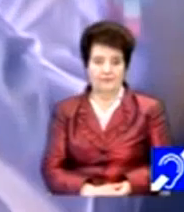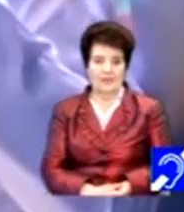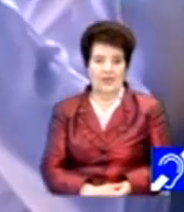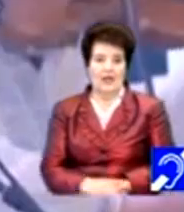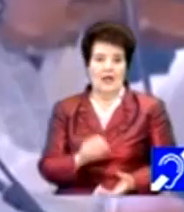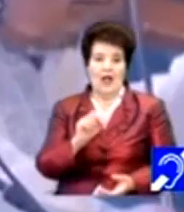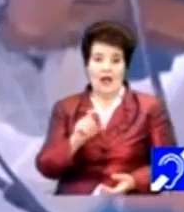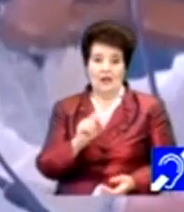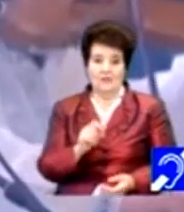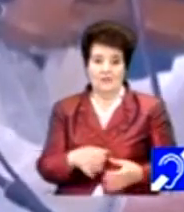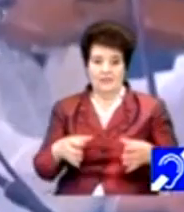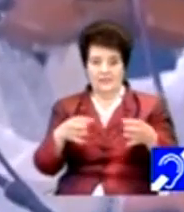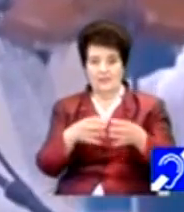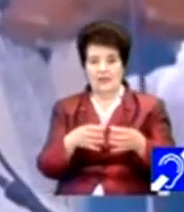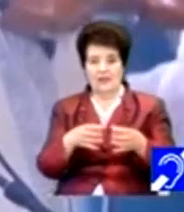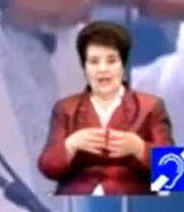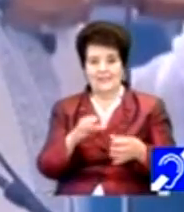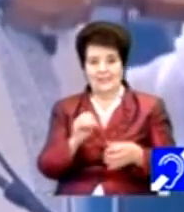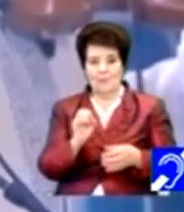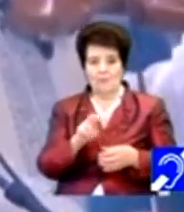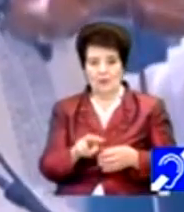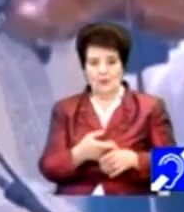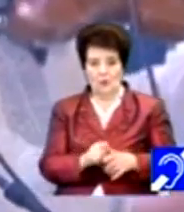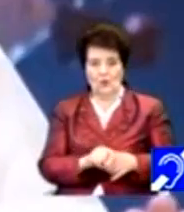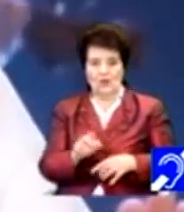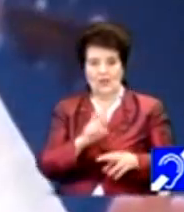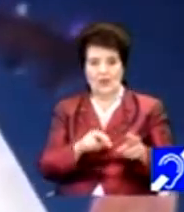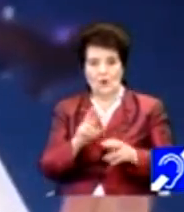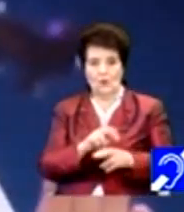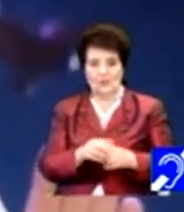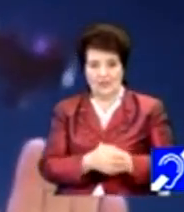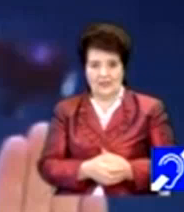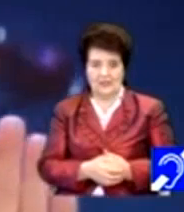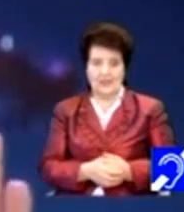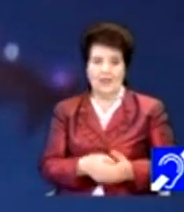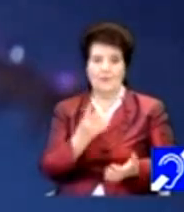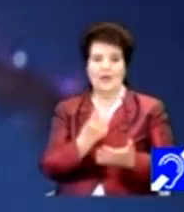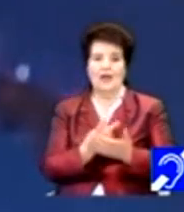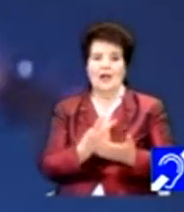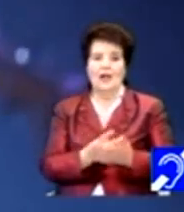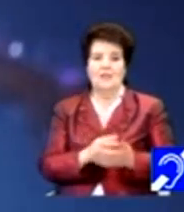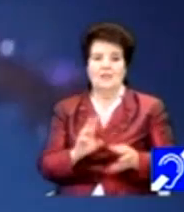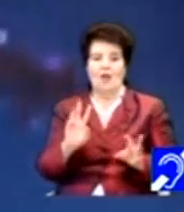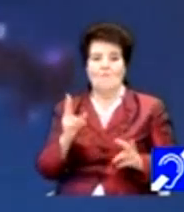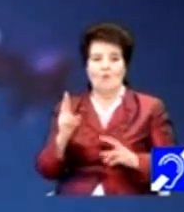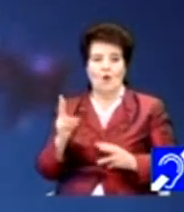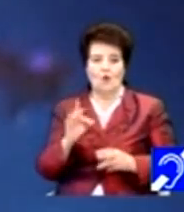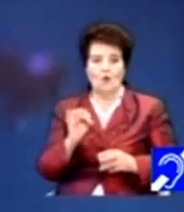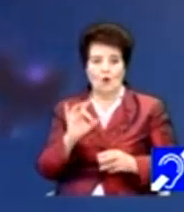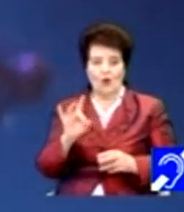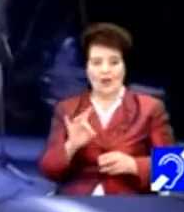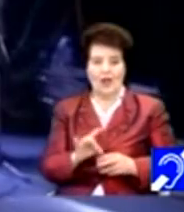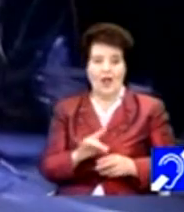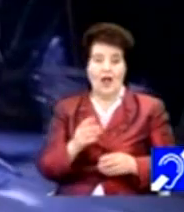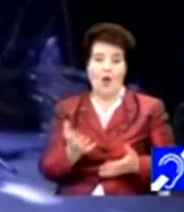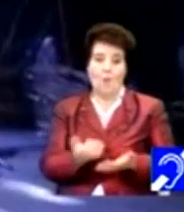Argint pentru ansamblul etnofolcloric Plăieșii, aceștia au reușit să fie la mare căutare pe YouTube, iar astfel folclorul românesc a primit butonul de argint, cum